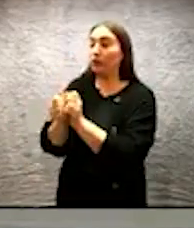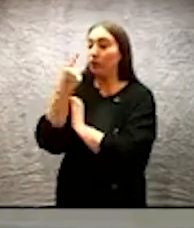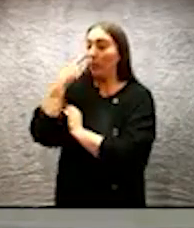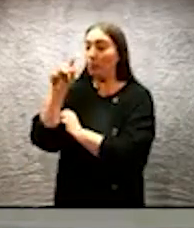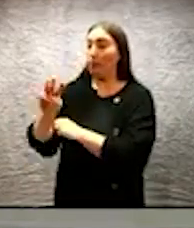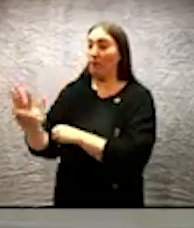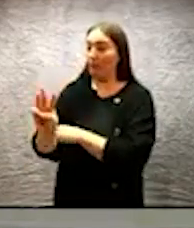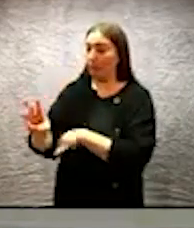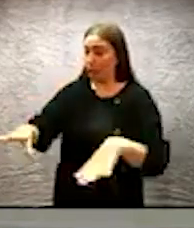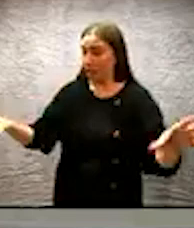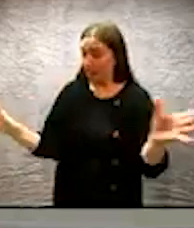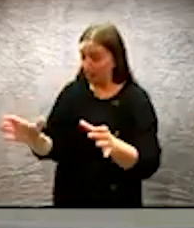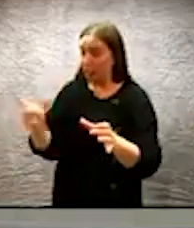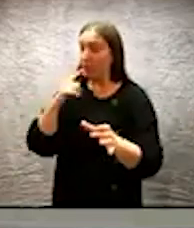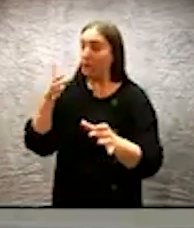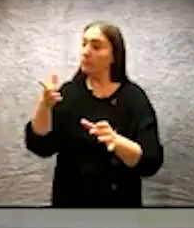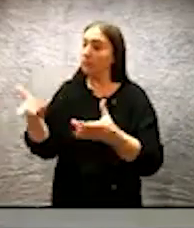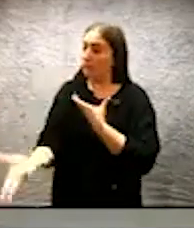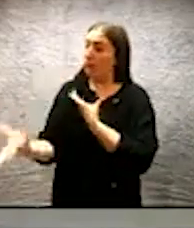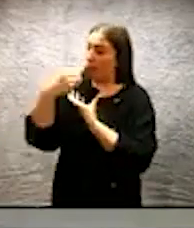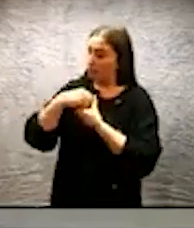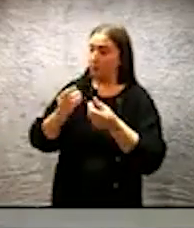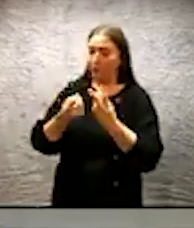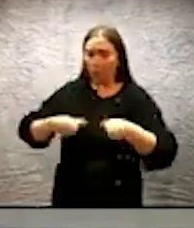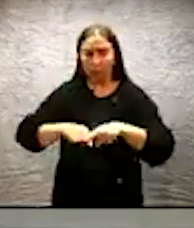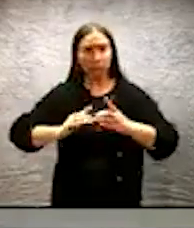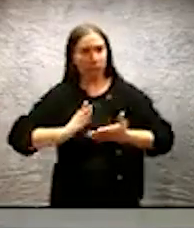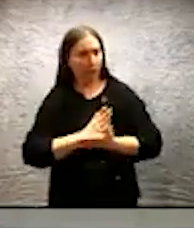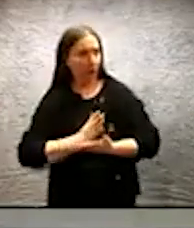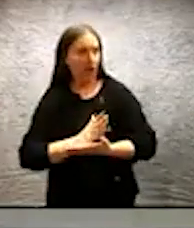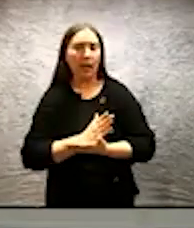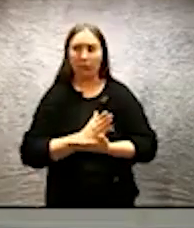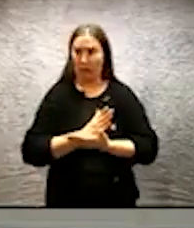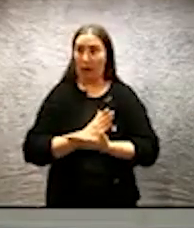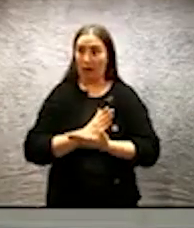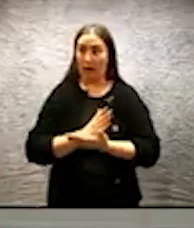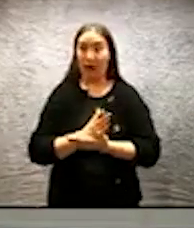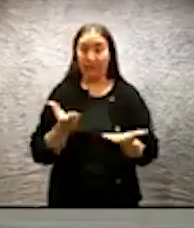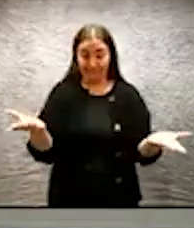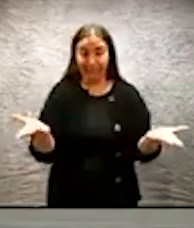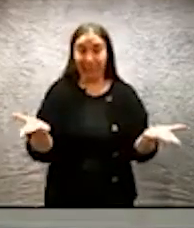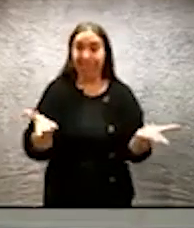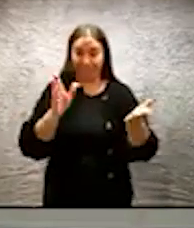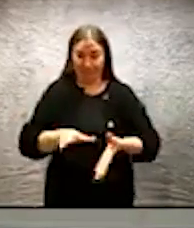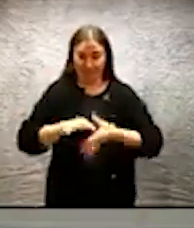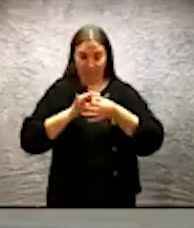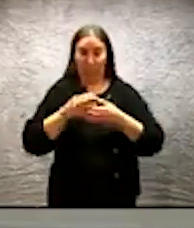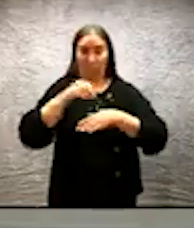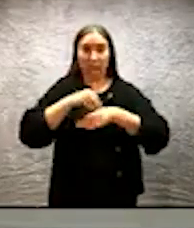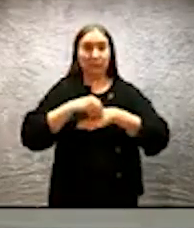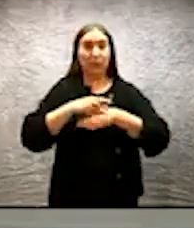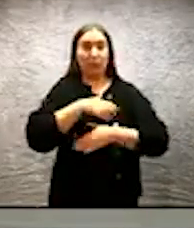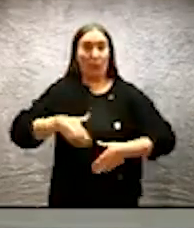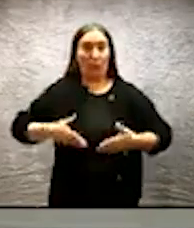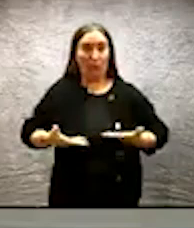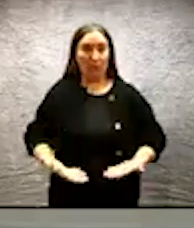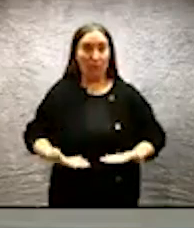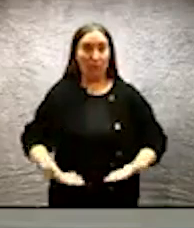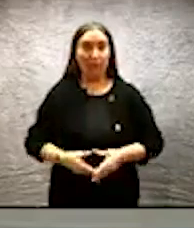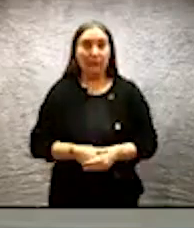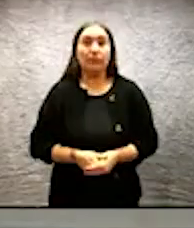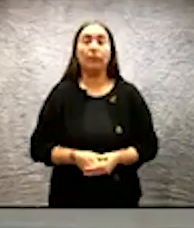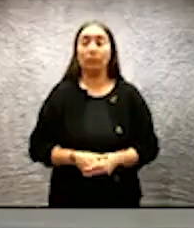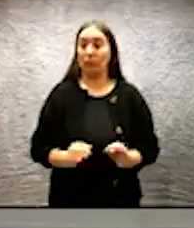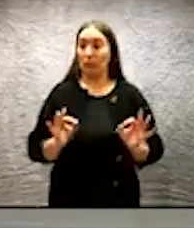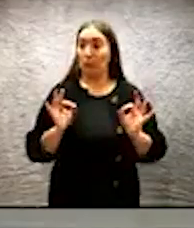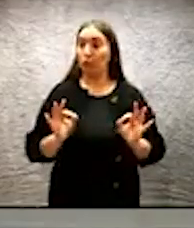votre implication active dans les commissions préparatoires à cette séance. Ce conseil municipal sera marqué par des décisions